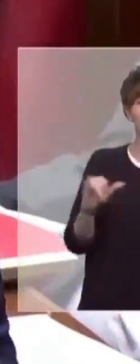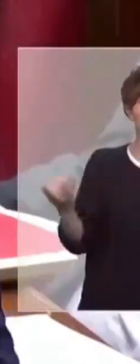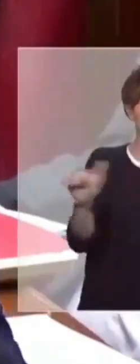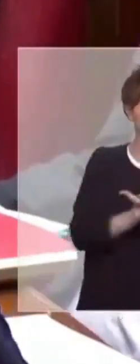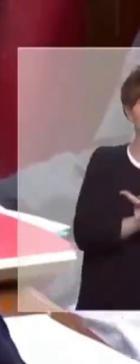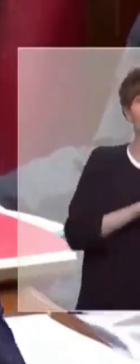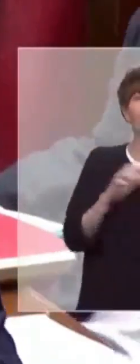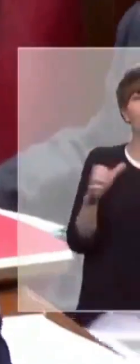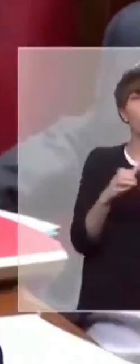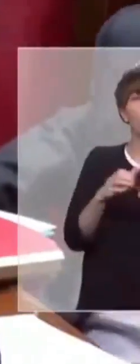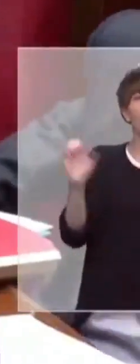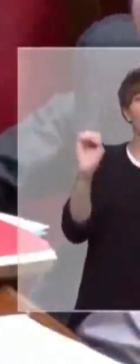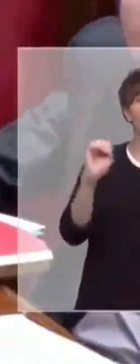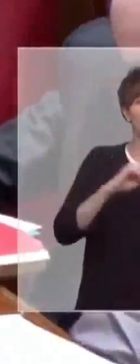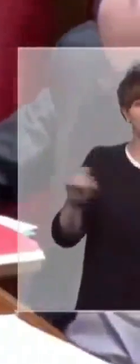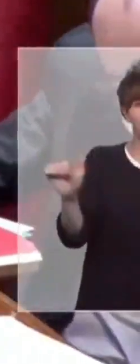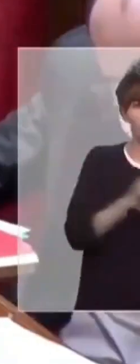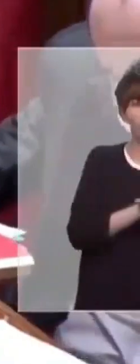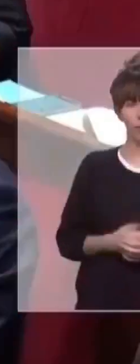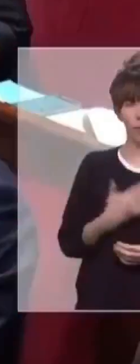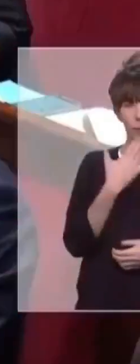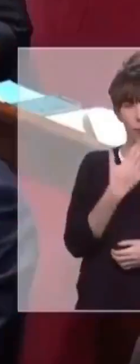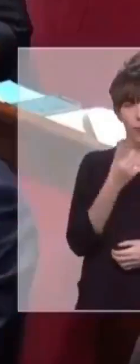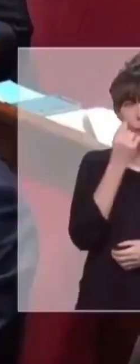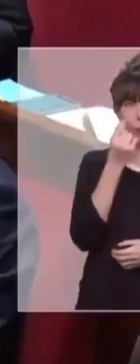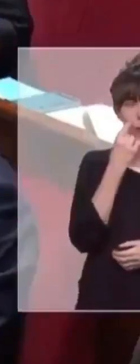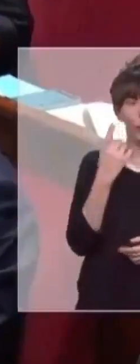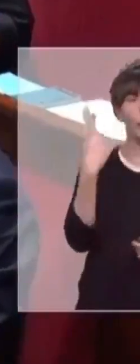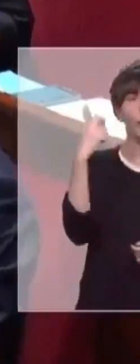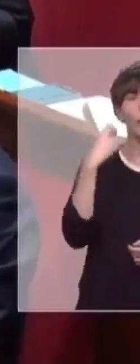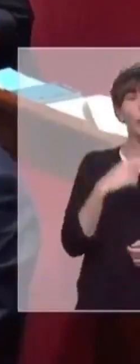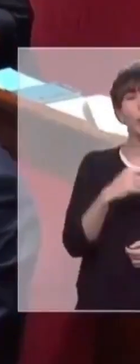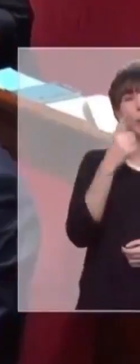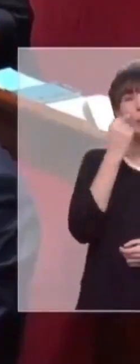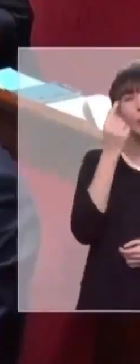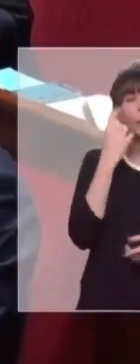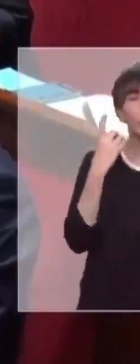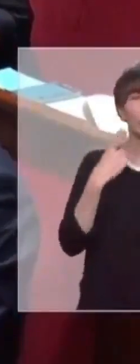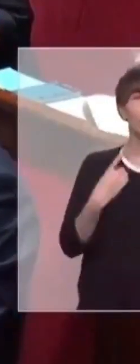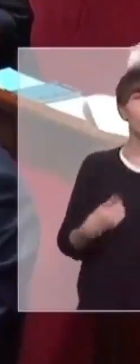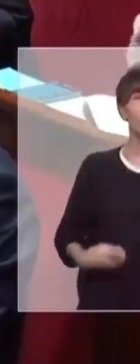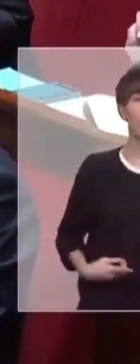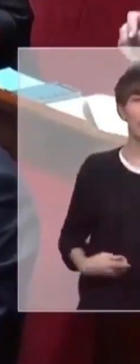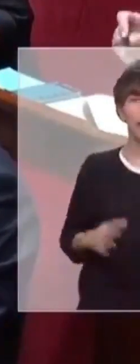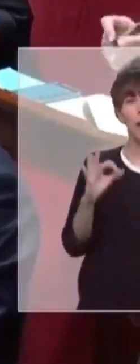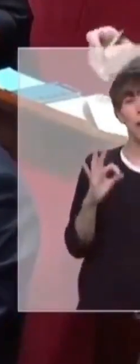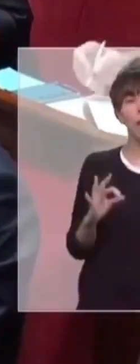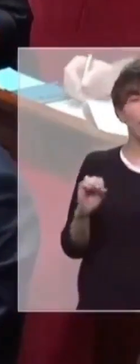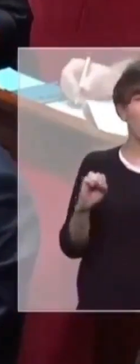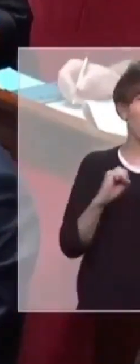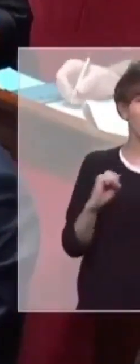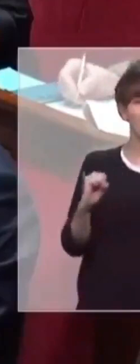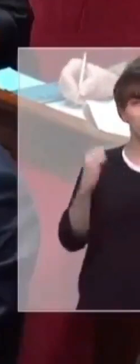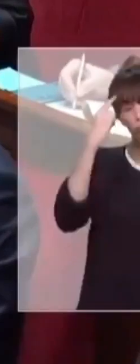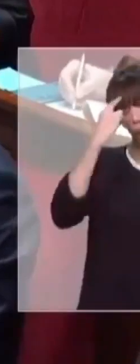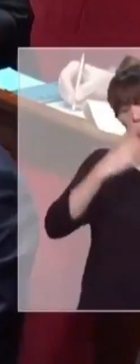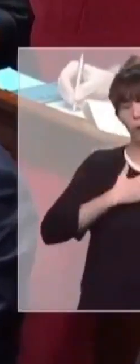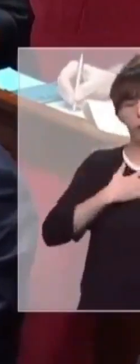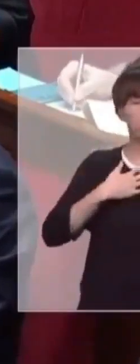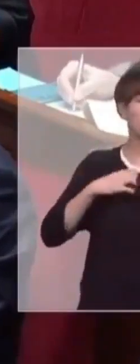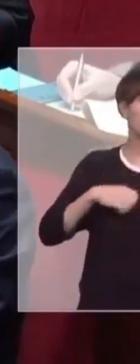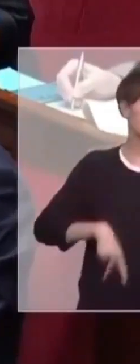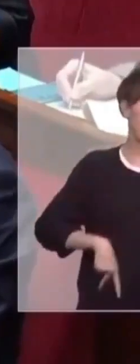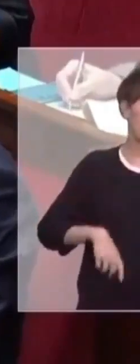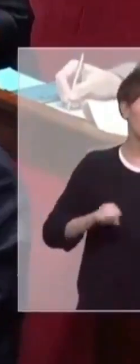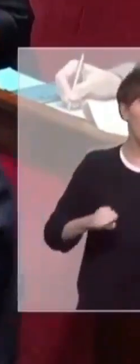مراقبة للمباني الحكومية وأيضا الدينية، يعني خاصة في فترة كورونا. وتعلمين